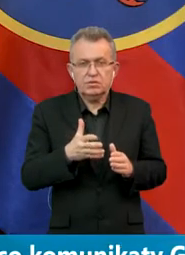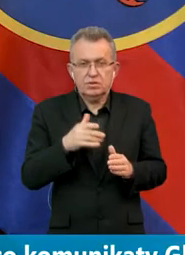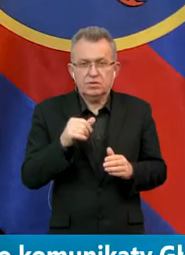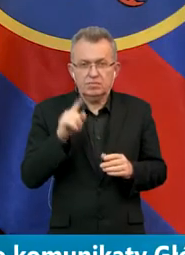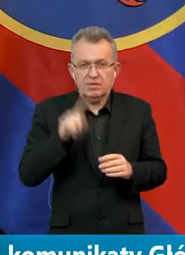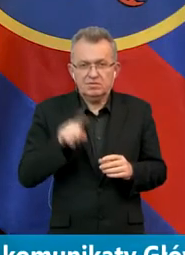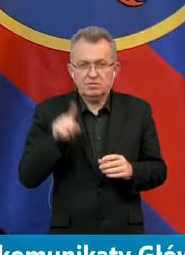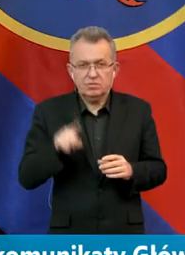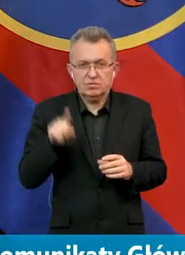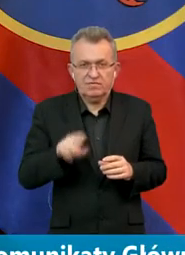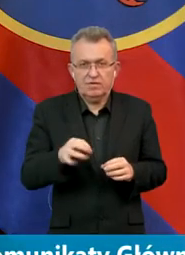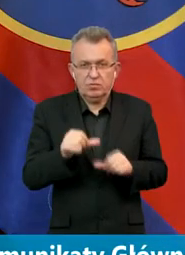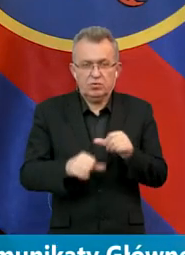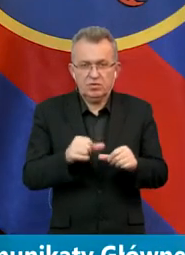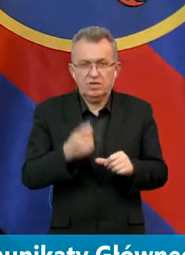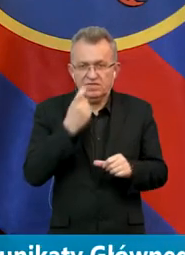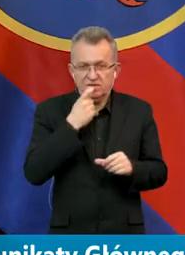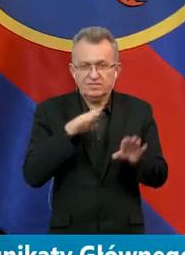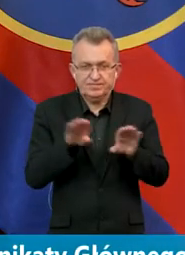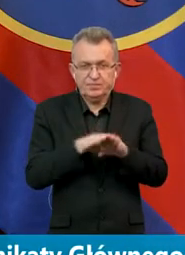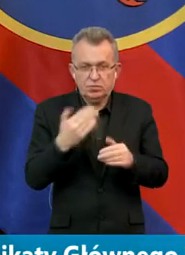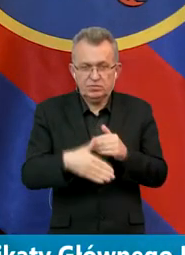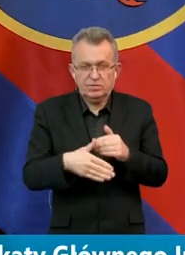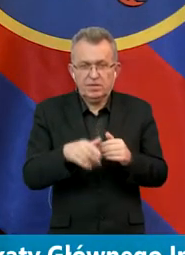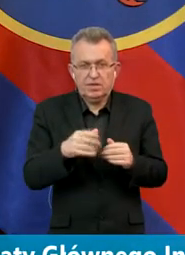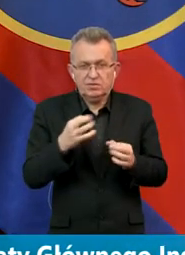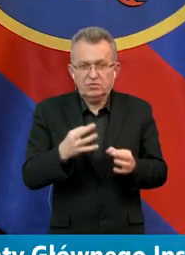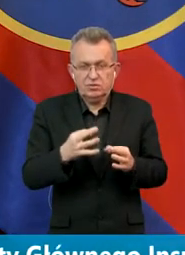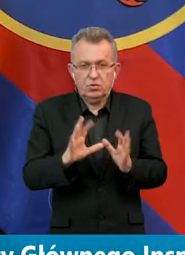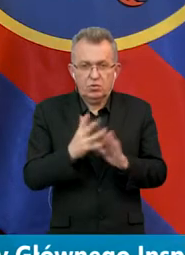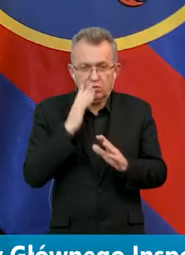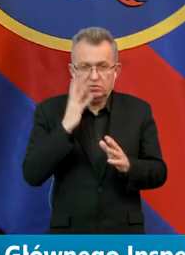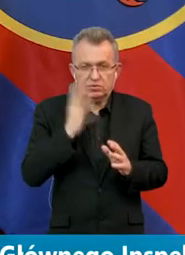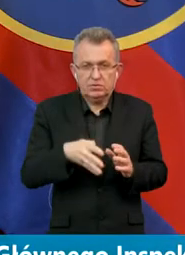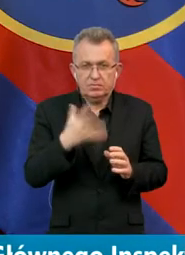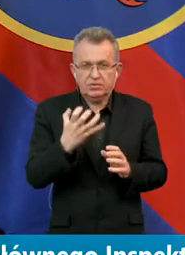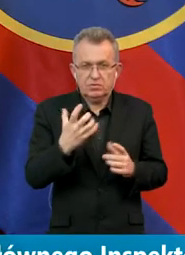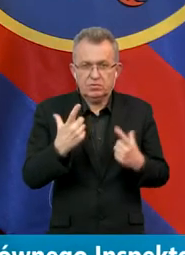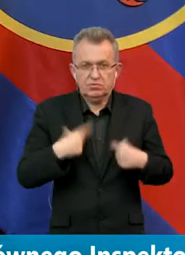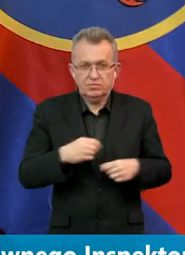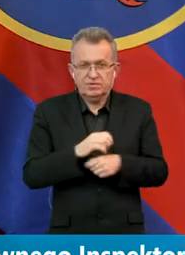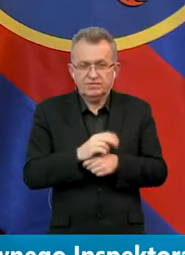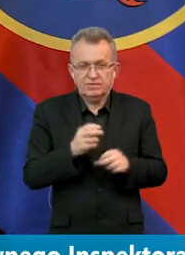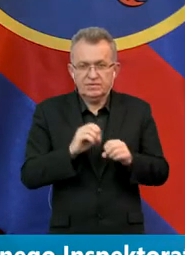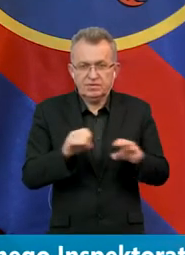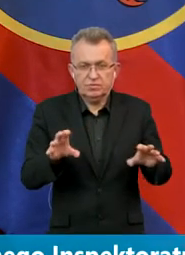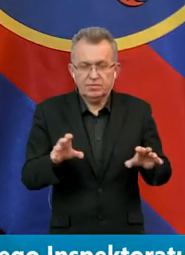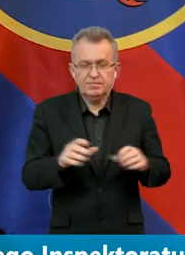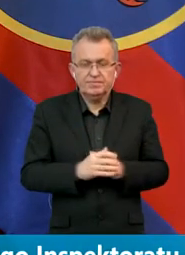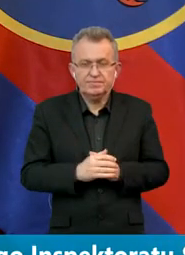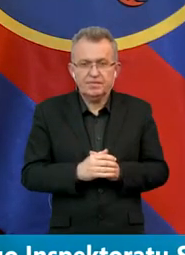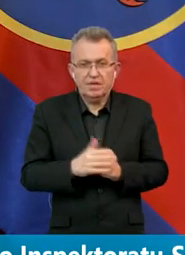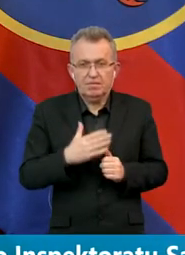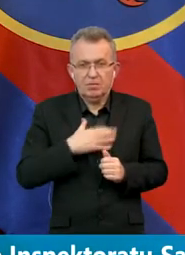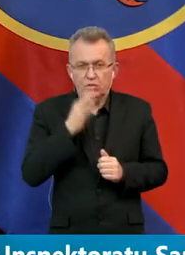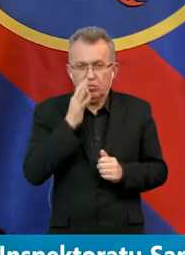każdego miesiąca w tym roku. Kwiecień zamykamy liczbą na dziś około 4500 zakażonych. Mamy